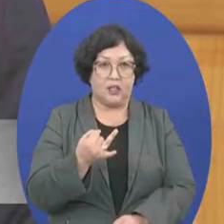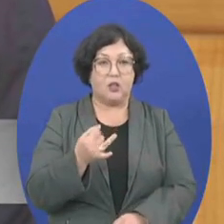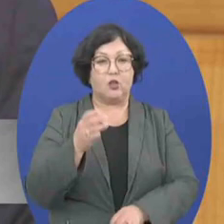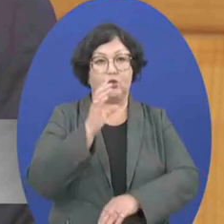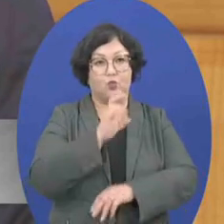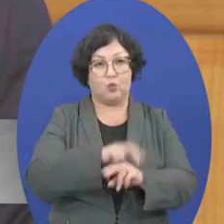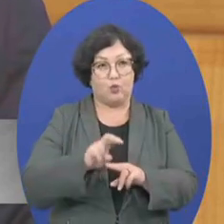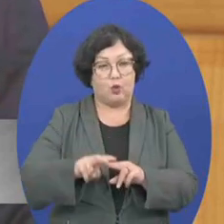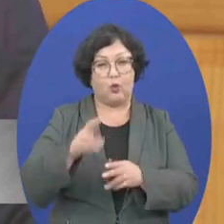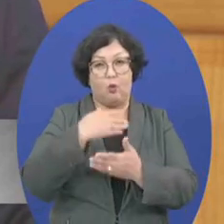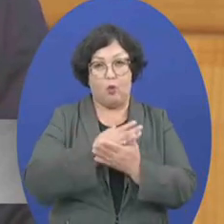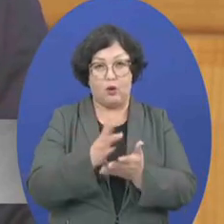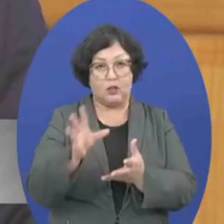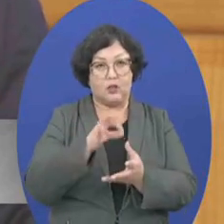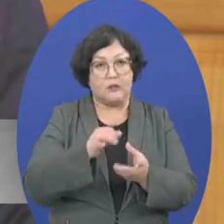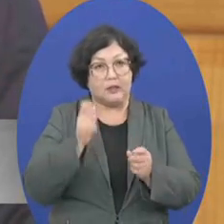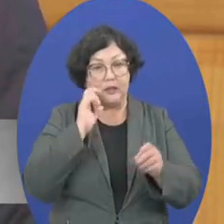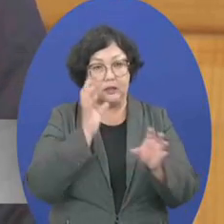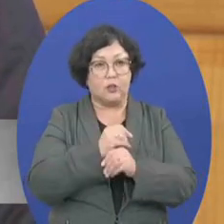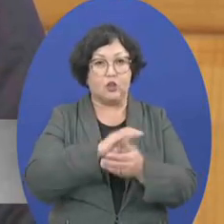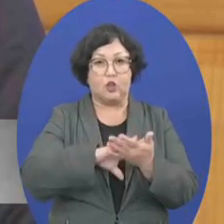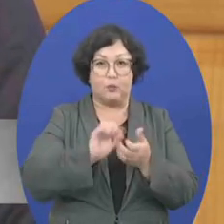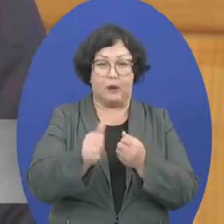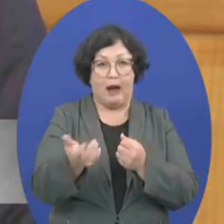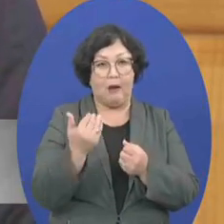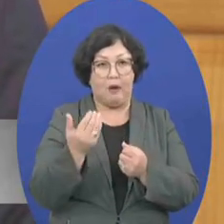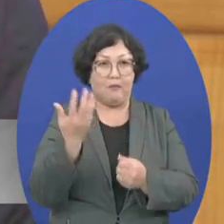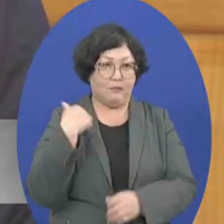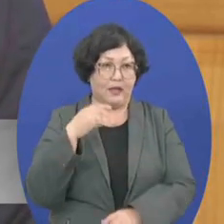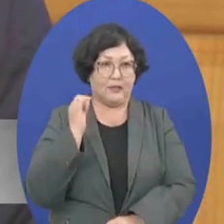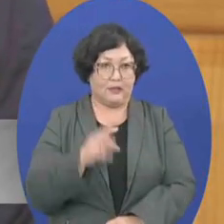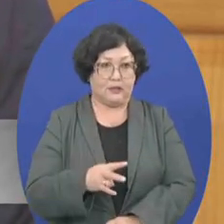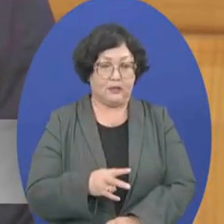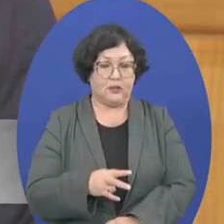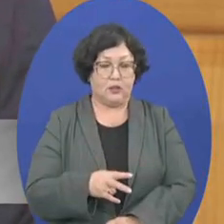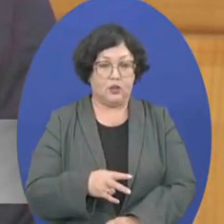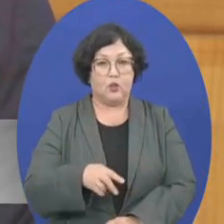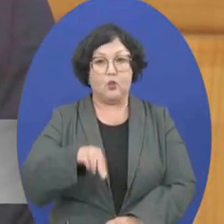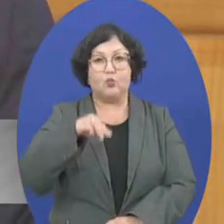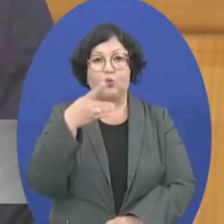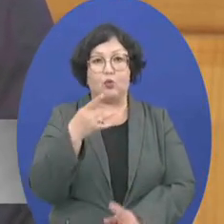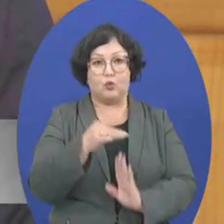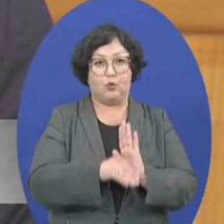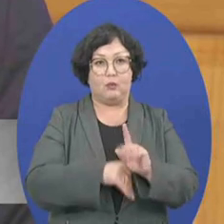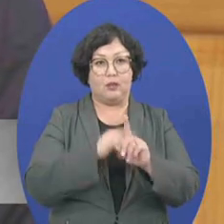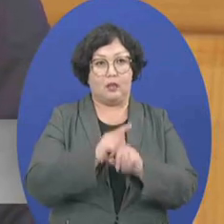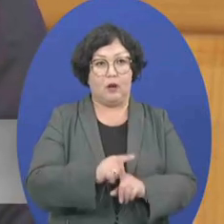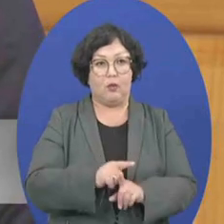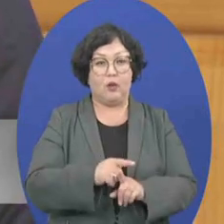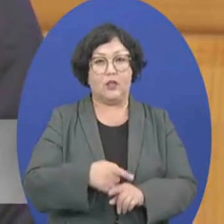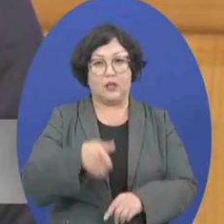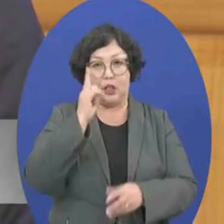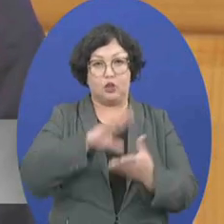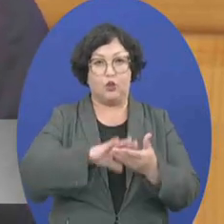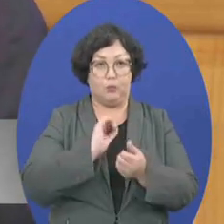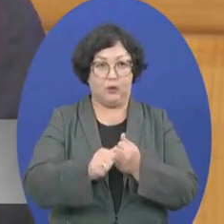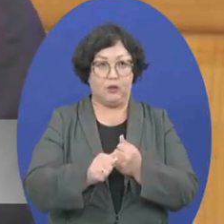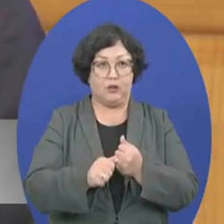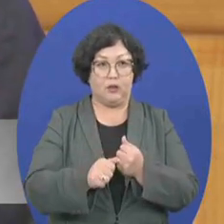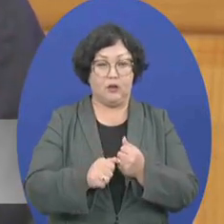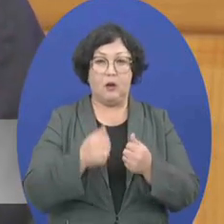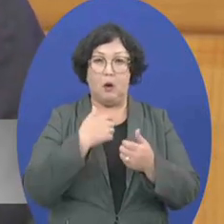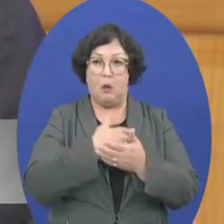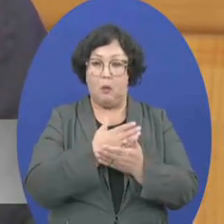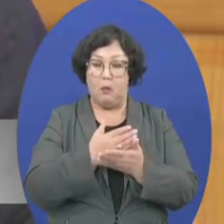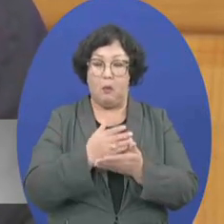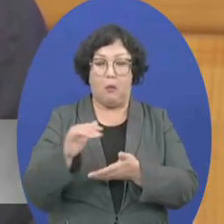суудлыг барьлах нэрээр дандаа тэргээр барьцалж төлбөрийг авдаг байсан. Тийм учраас бид нар энэ төр журмаар ямар зүйл яаж байгаа нөхөр нэгдүгээр төлбөрийг та нар